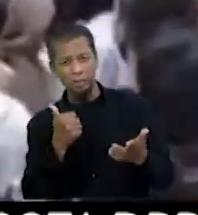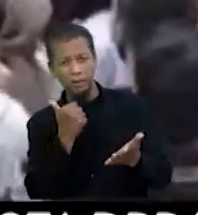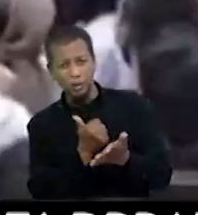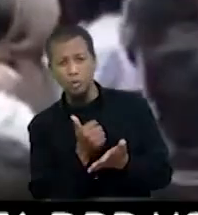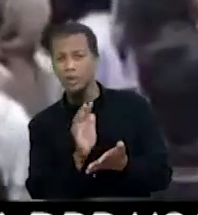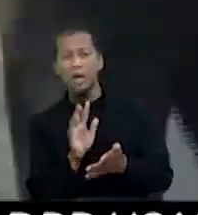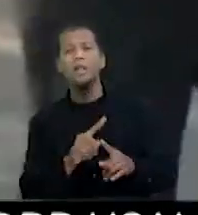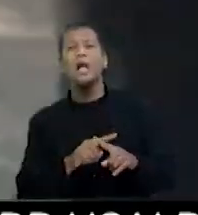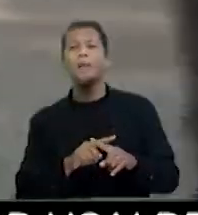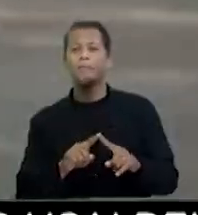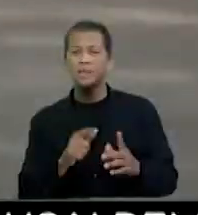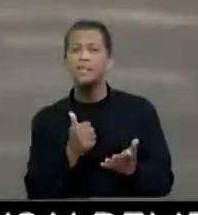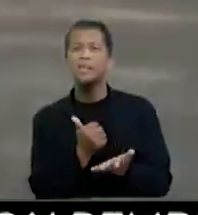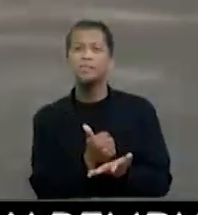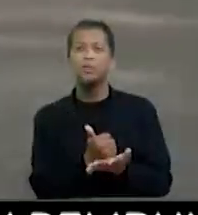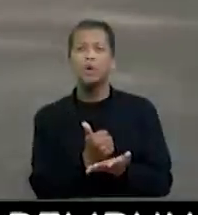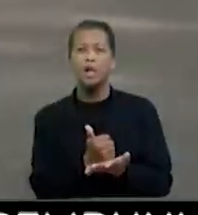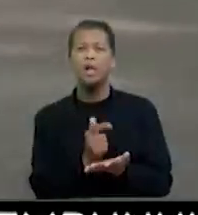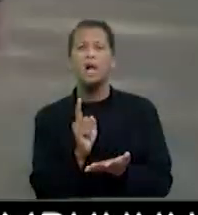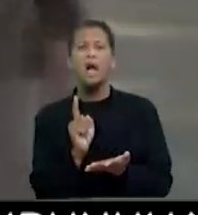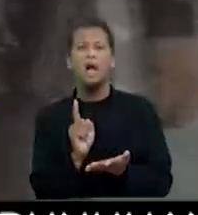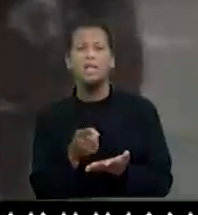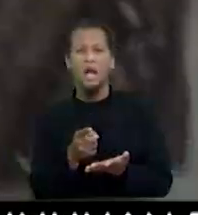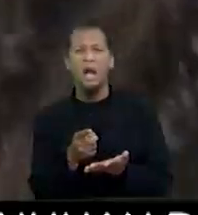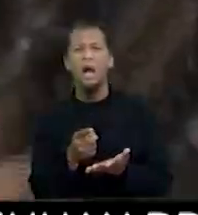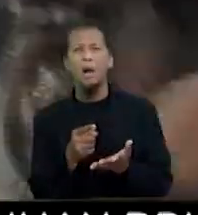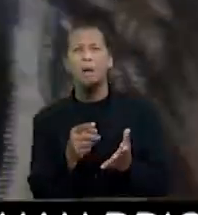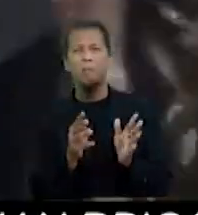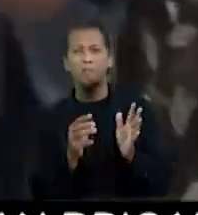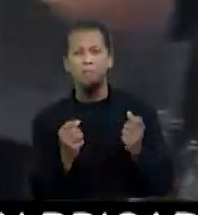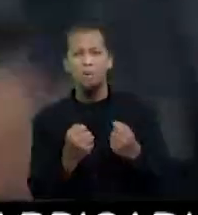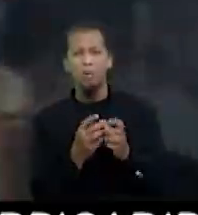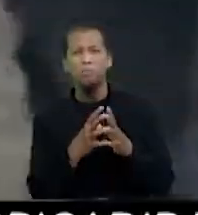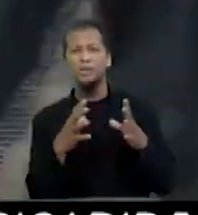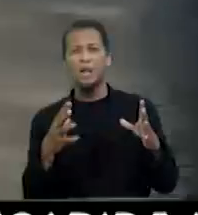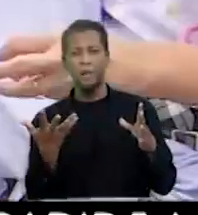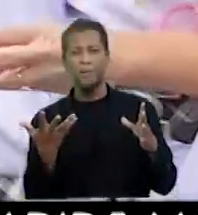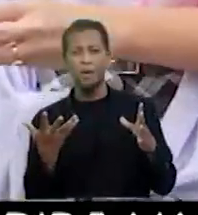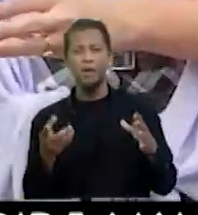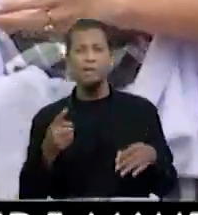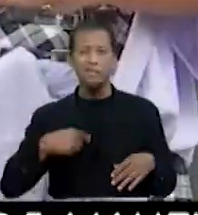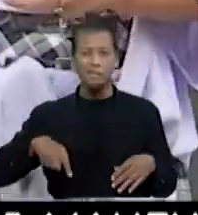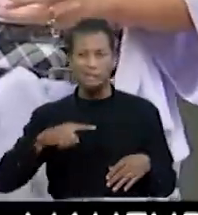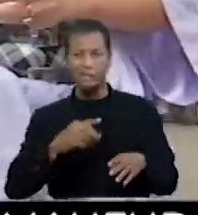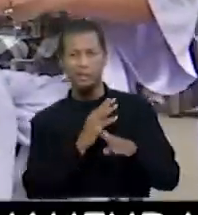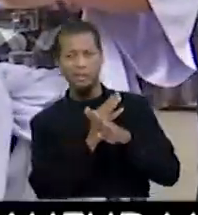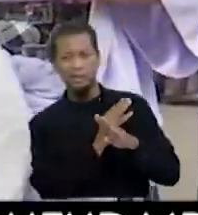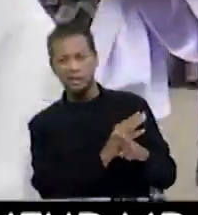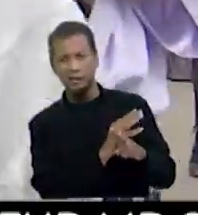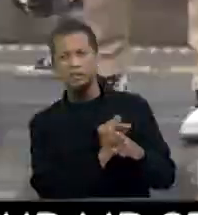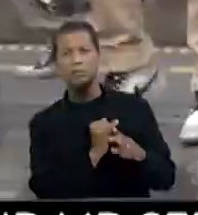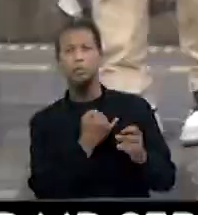musuh yang lebih besar dari penjajah itu sendiri. Bagaimana kita berperang agar kita nggak mager gitu kan,